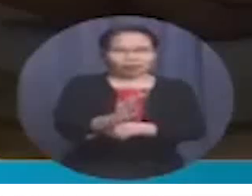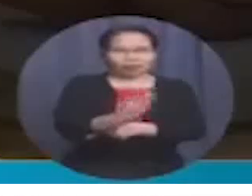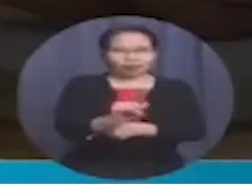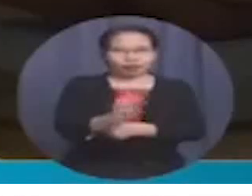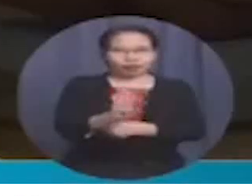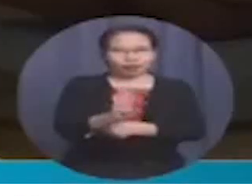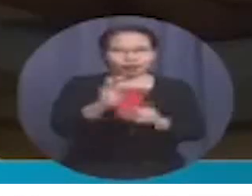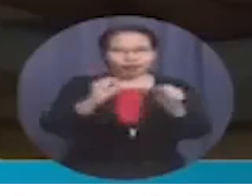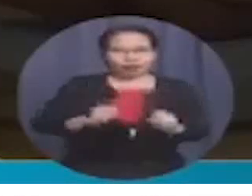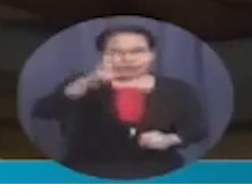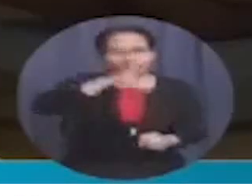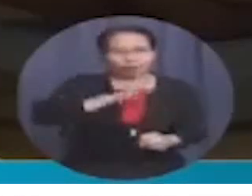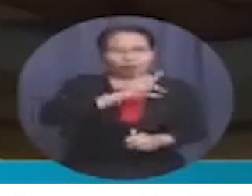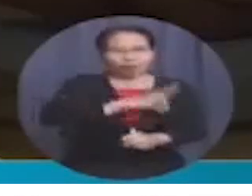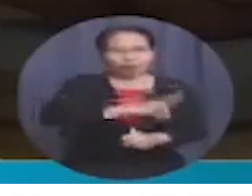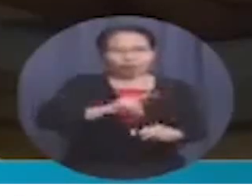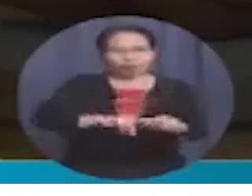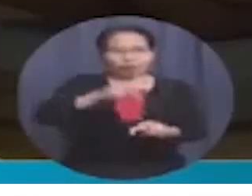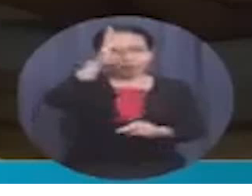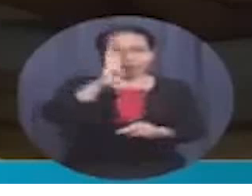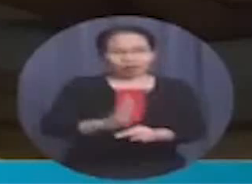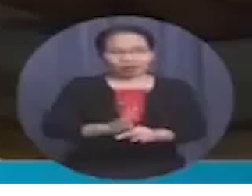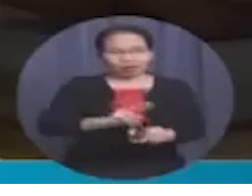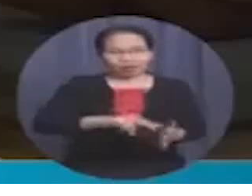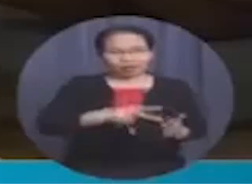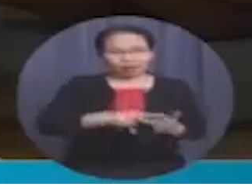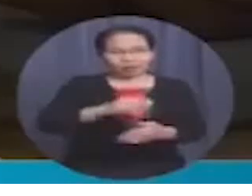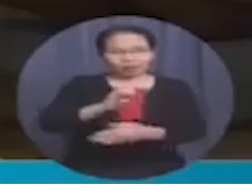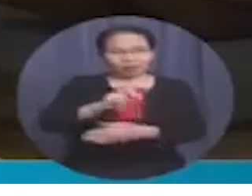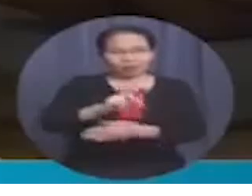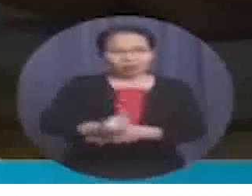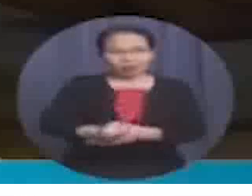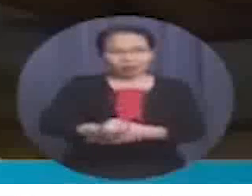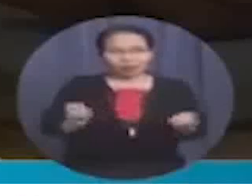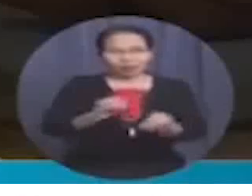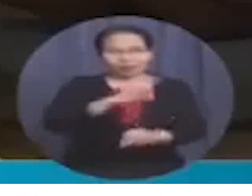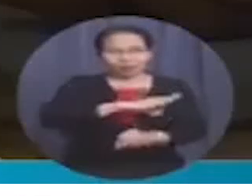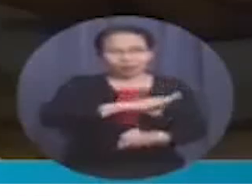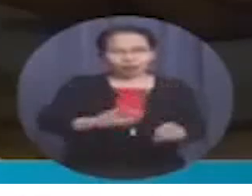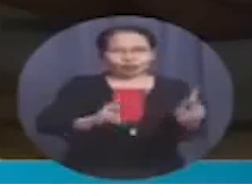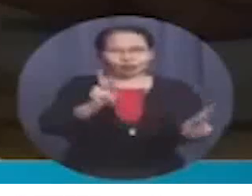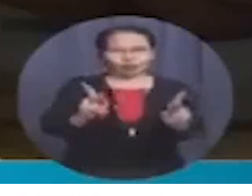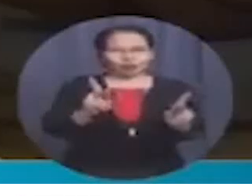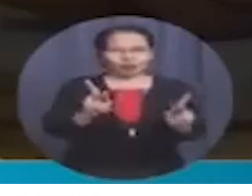mapapakinabangan ba ang tao ng Diyos? Para lumalabas kay Elipas, ang Diyos walang pakinabang sa tao.